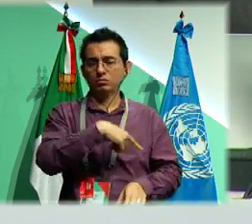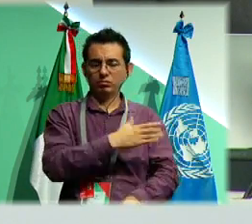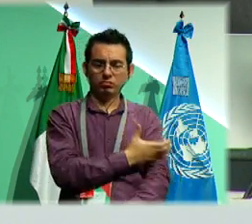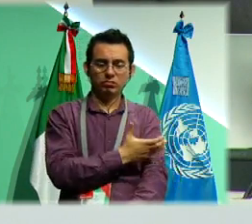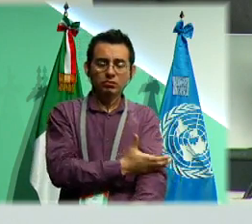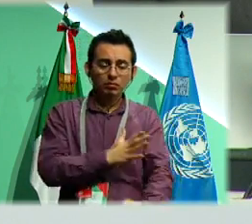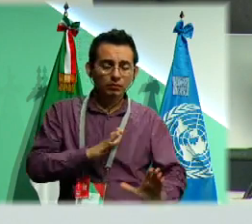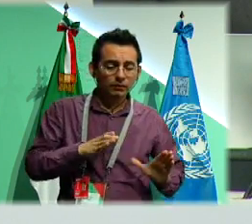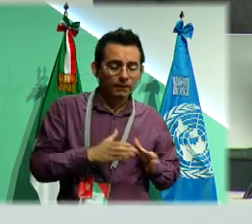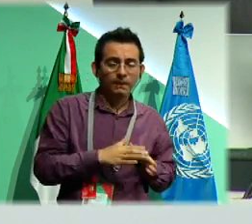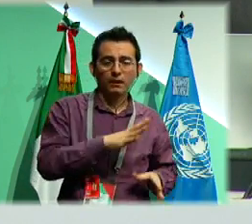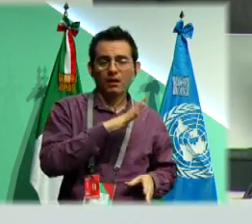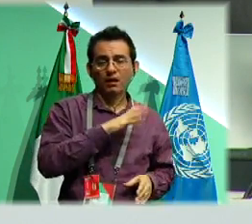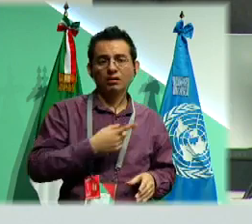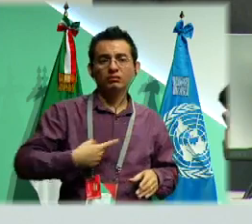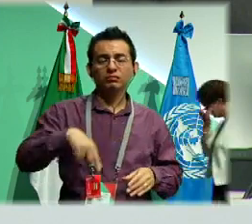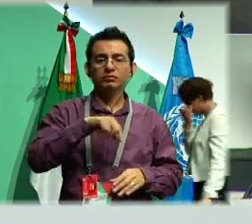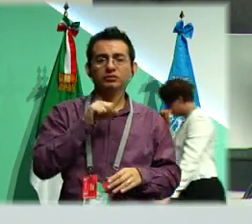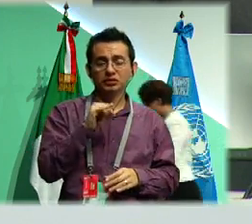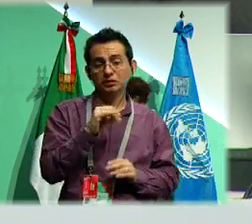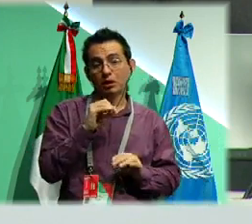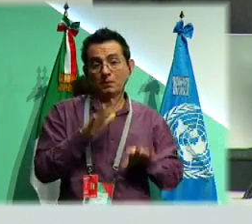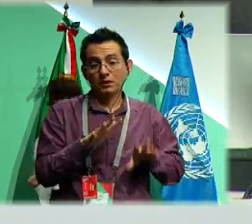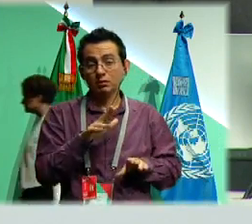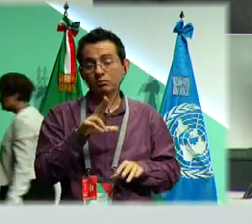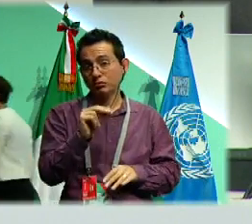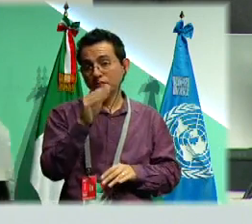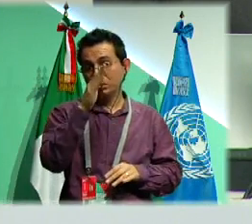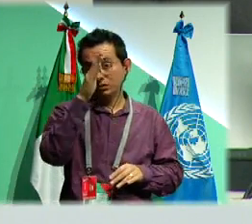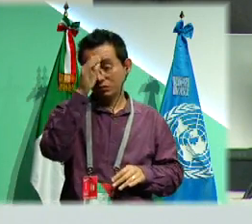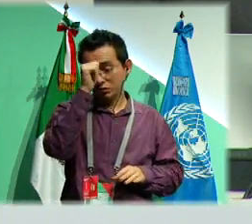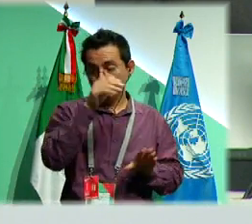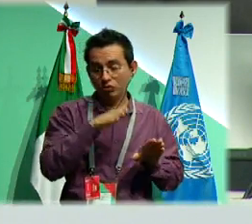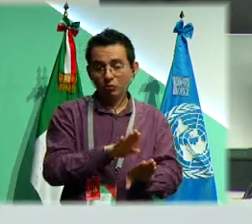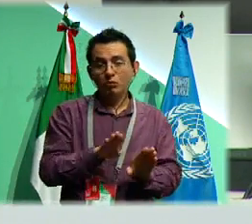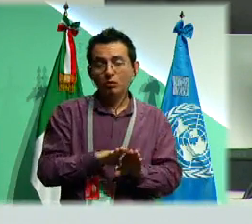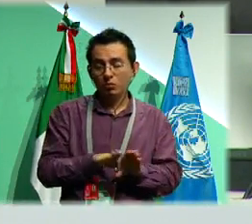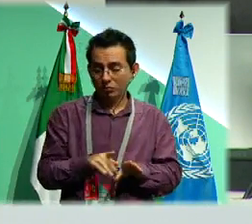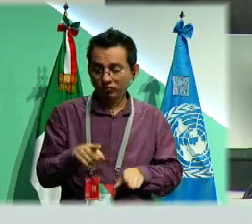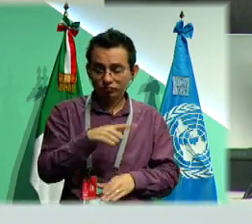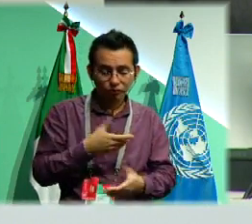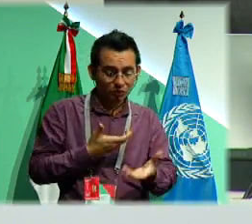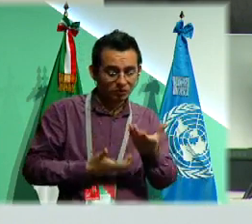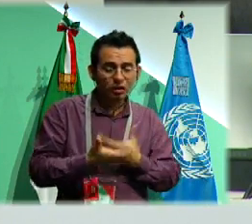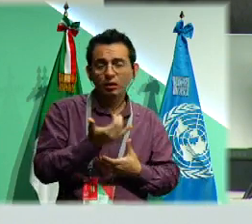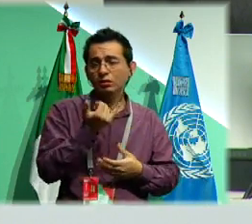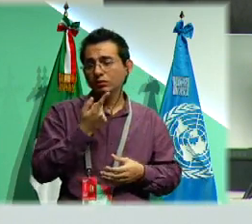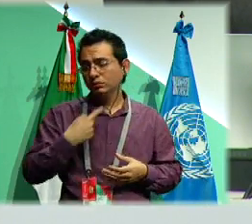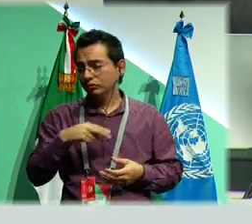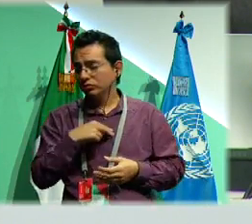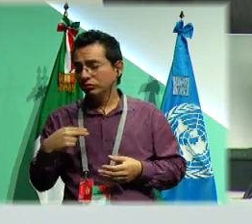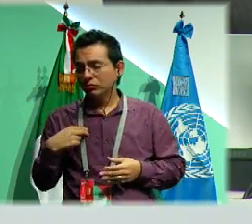on irait à l'encontre du commerce lui-même. Je ne crois pas